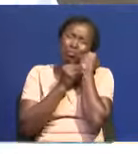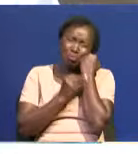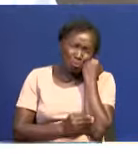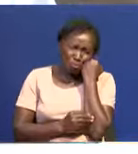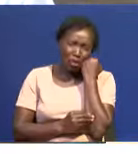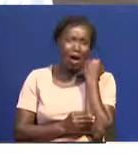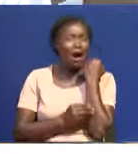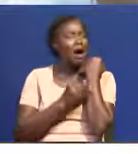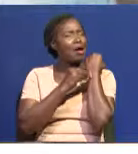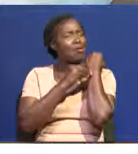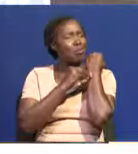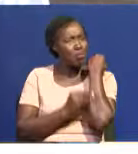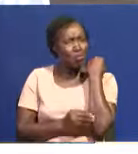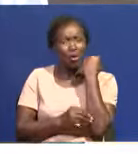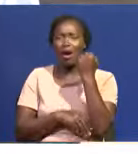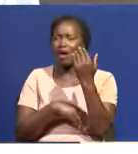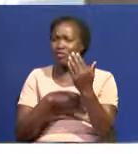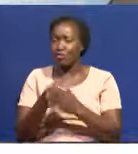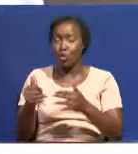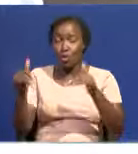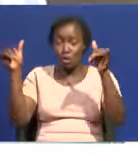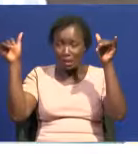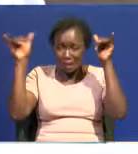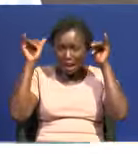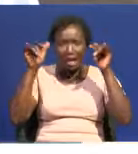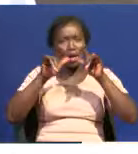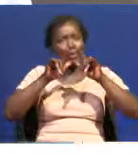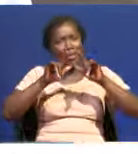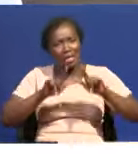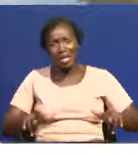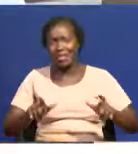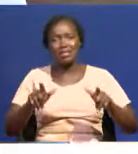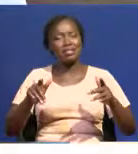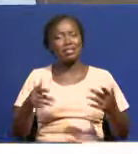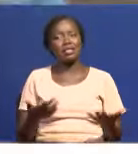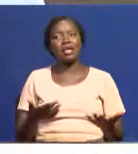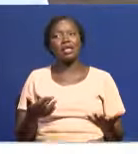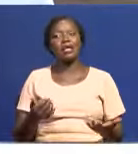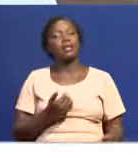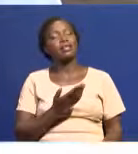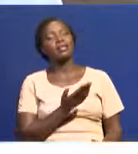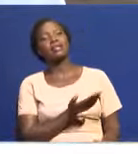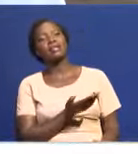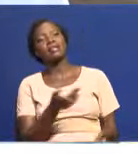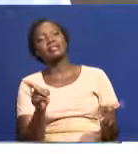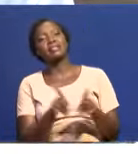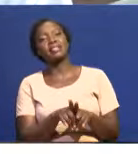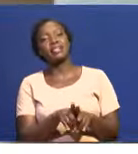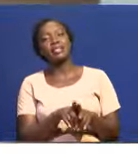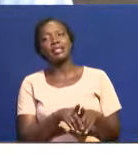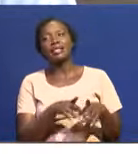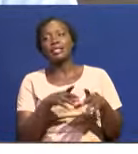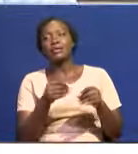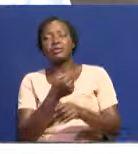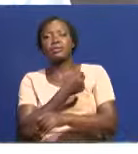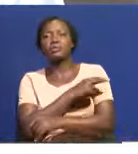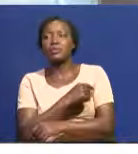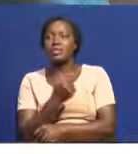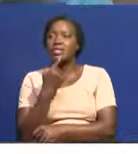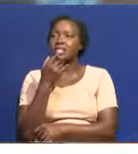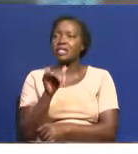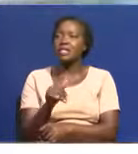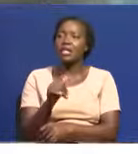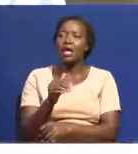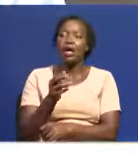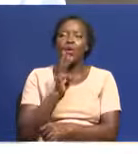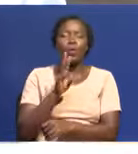kwake sana. Nimeuza ng'ombe paka mashamba, sasa mtoto amebaki bado tu. Nikipeleka hospitali wanasema